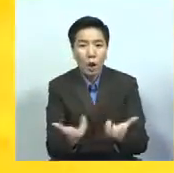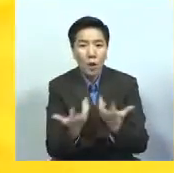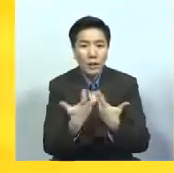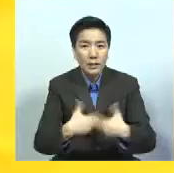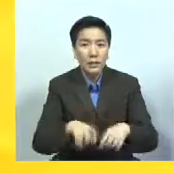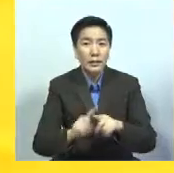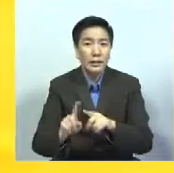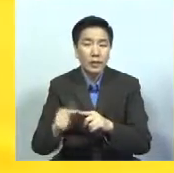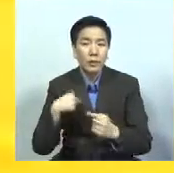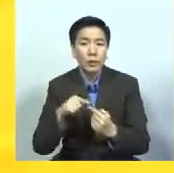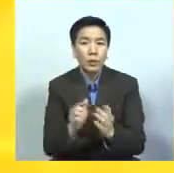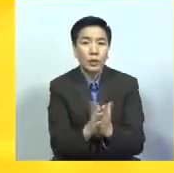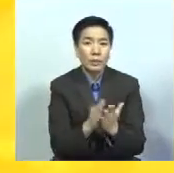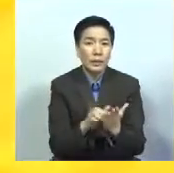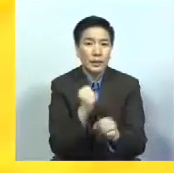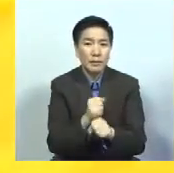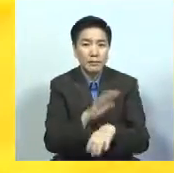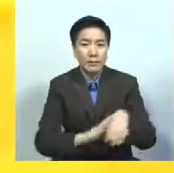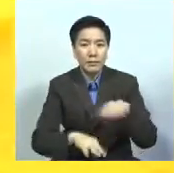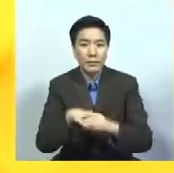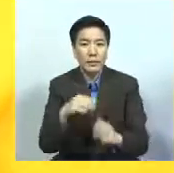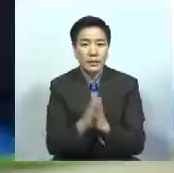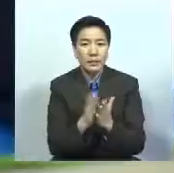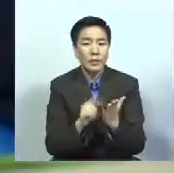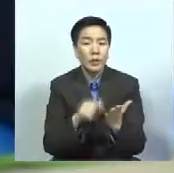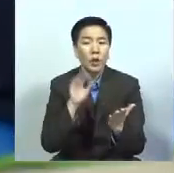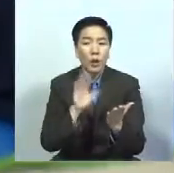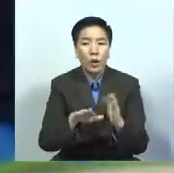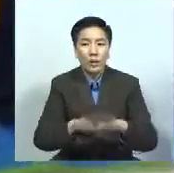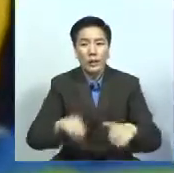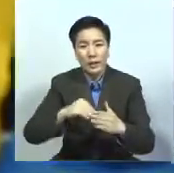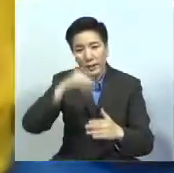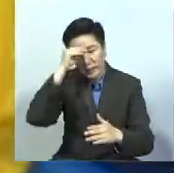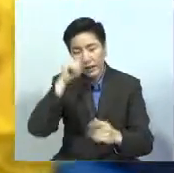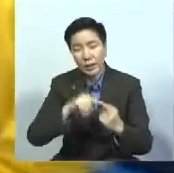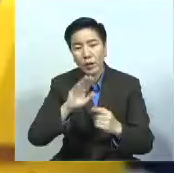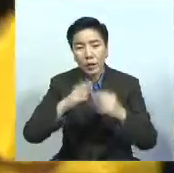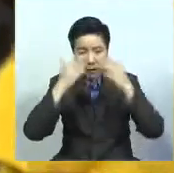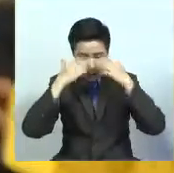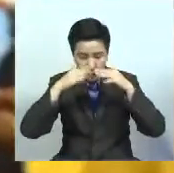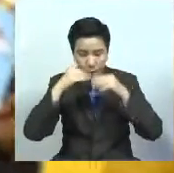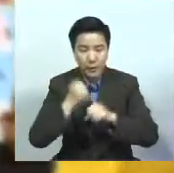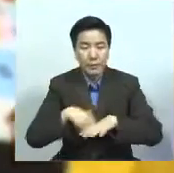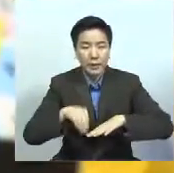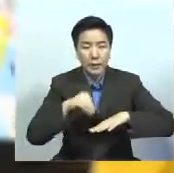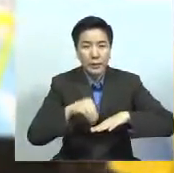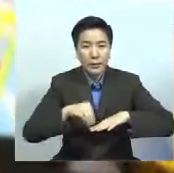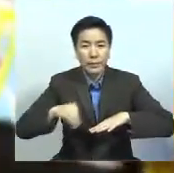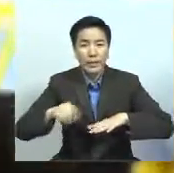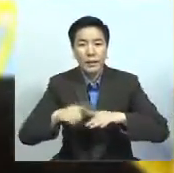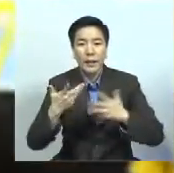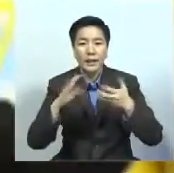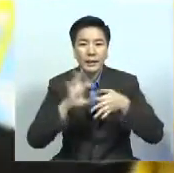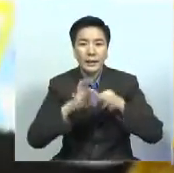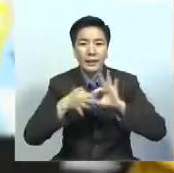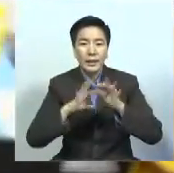ครื่องใช้ประกอบด้วยสมุดทำมือที่จะเป็นสมุดงานให้แก่นักเรียนผู้พิการทางสายตาได้ใช้ประโยชน์นะครับรวมทั้